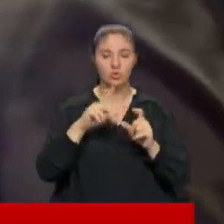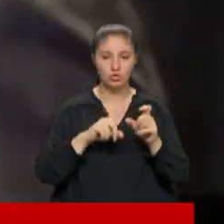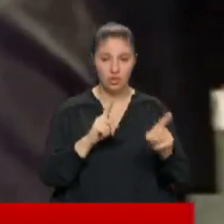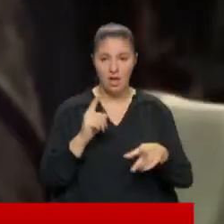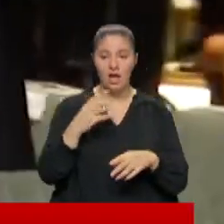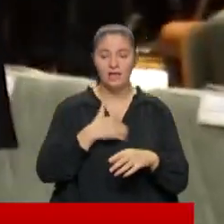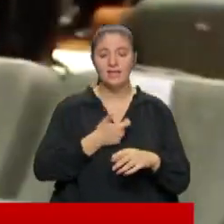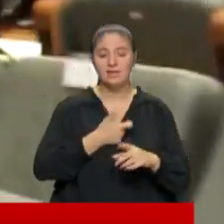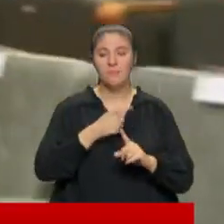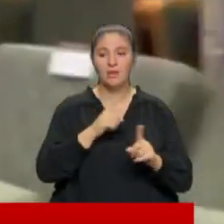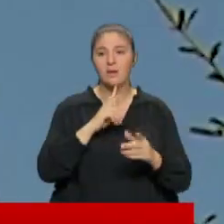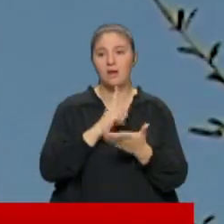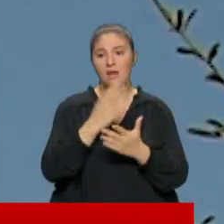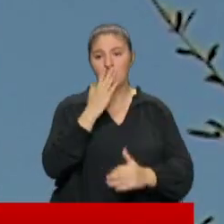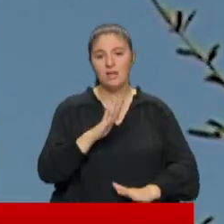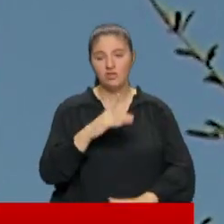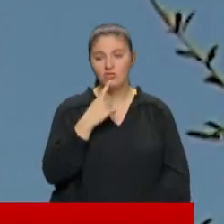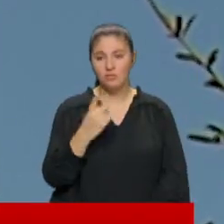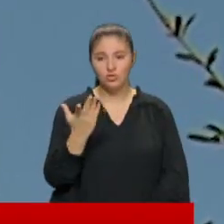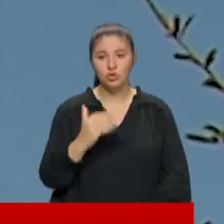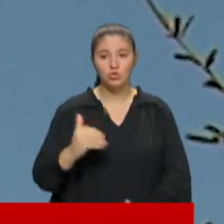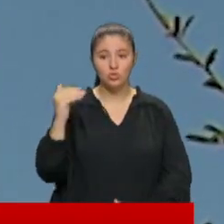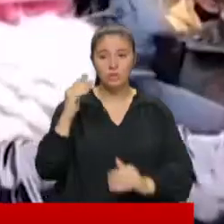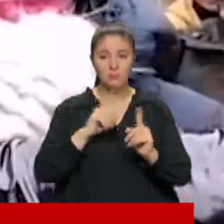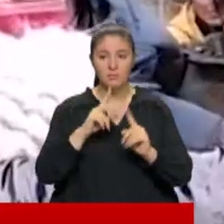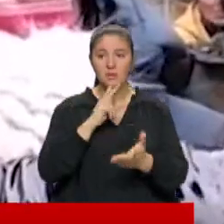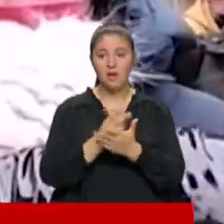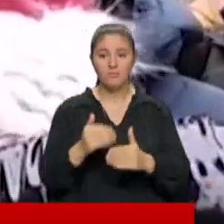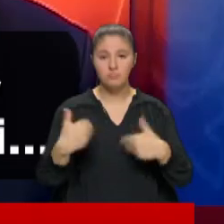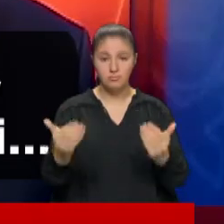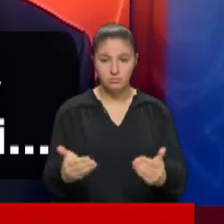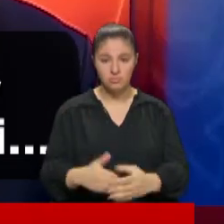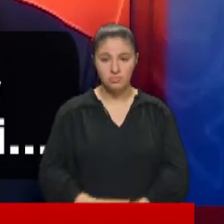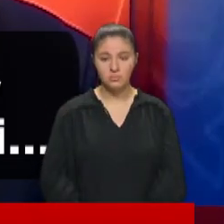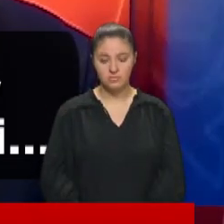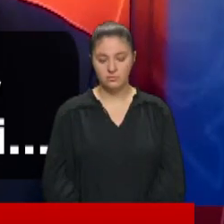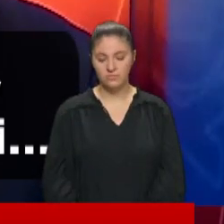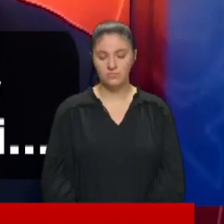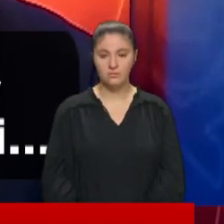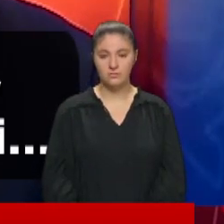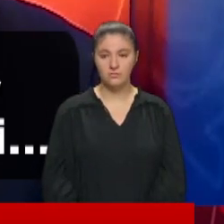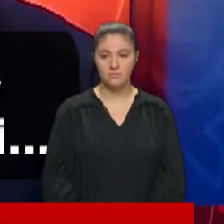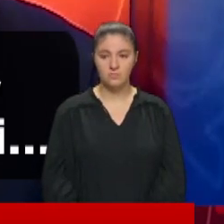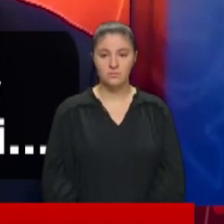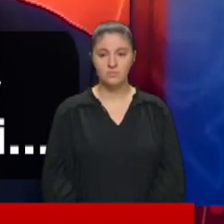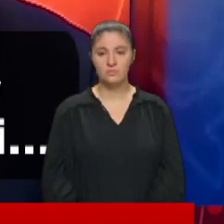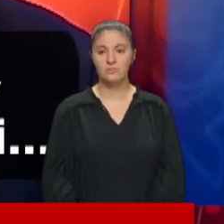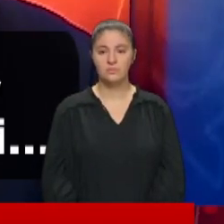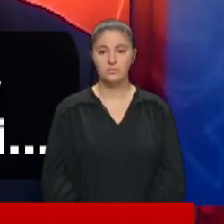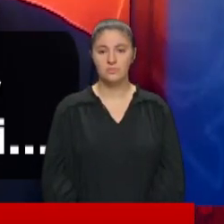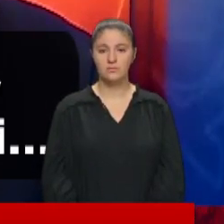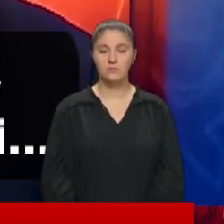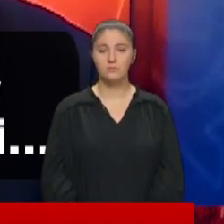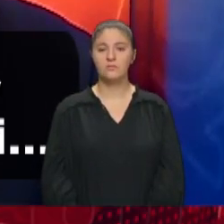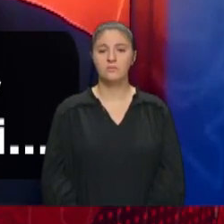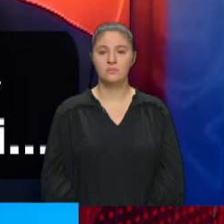Anayasa Mahkemesi'nin kararı beklenecek demişti. Yüksek Mahkeme kararı erteledi. Can Atalay'ın cezaevinde tutulduğu her bir gün kendisi